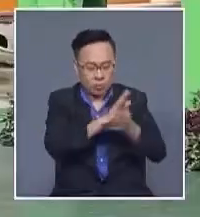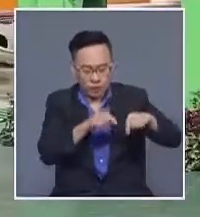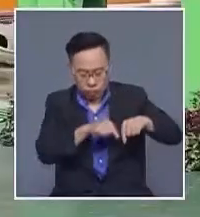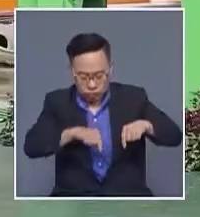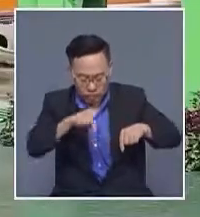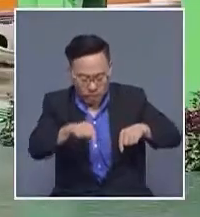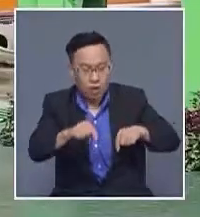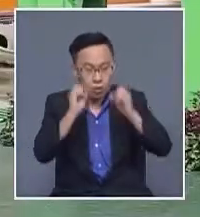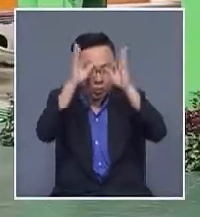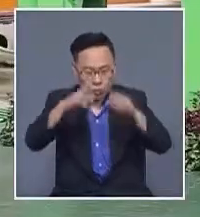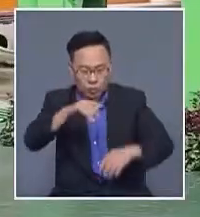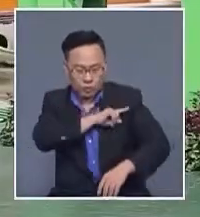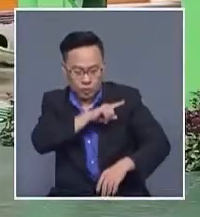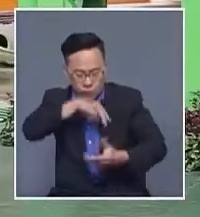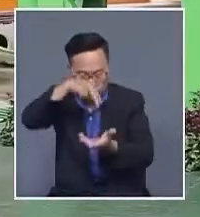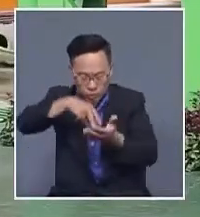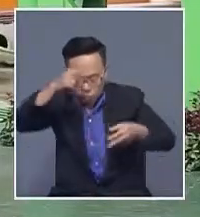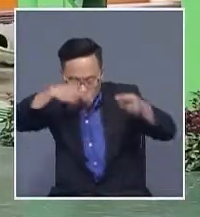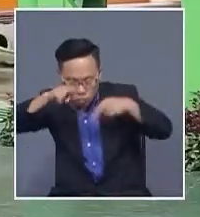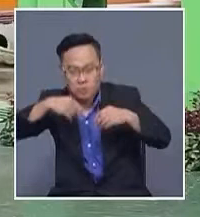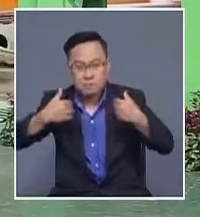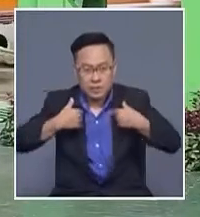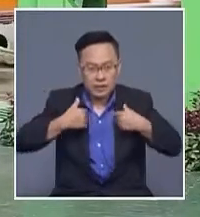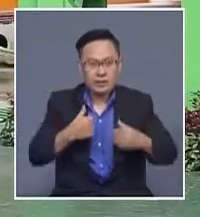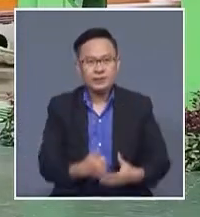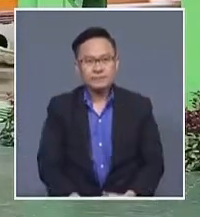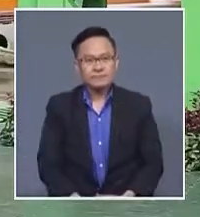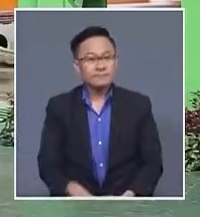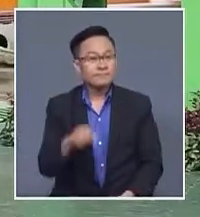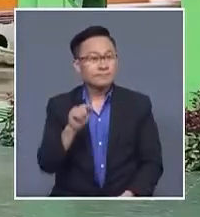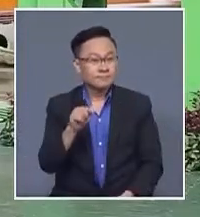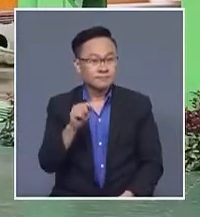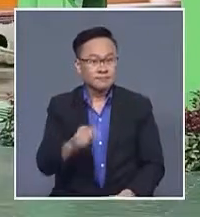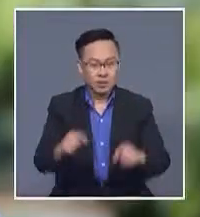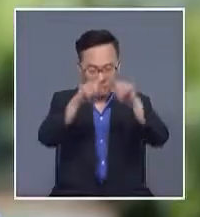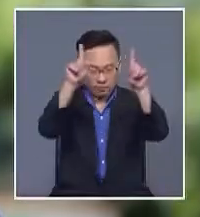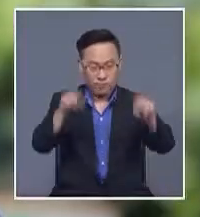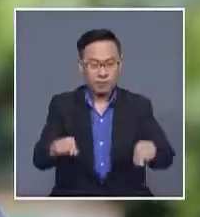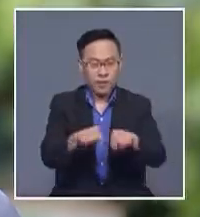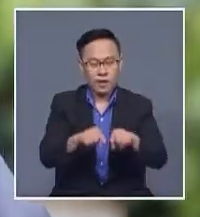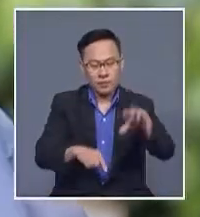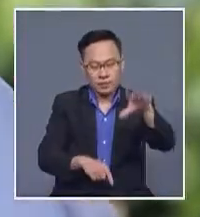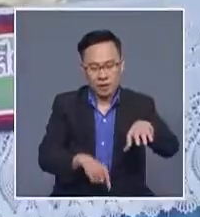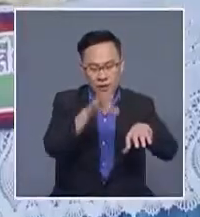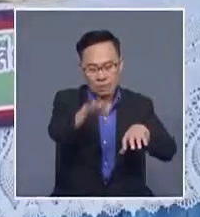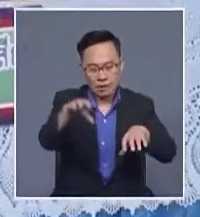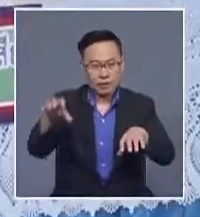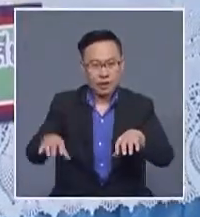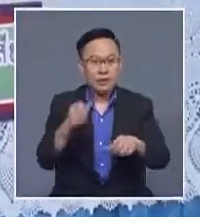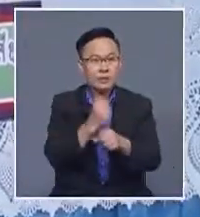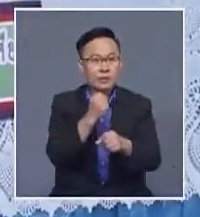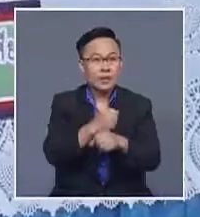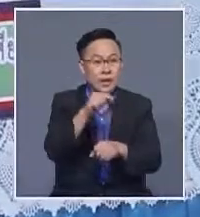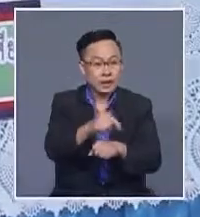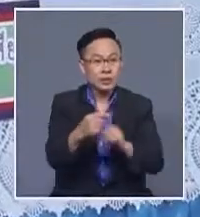คะก็คือบูธเกี่ยวกับการรณรงค์ในเรื่องของ Safety Life ค่ะฐานแรกนะคะจะเป็นฐานเกี่ยวกับการบำบัดน้ำเสียด้วย